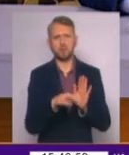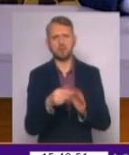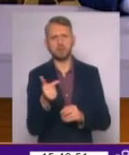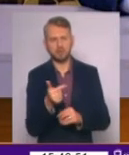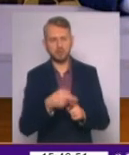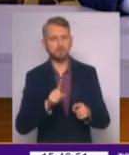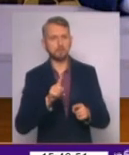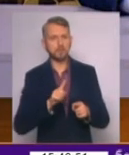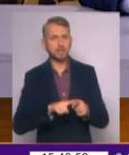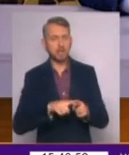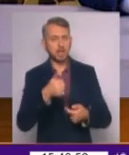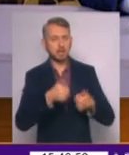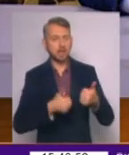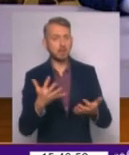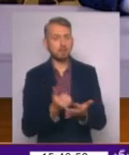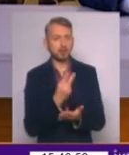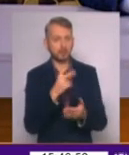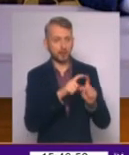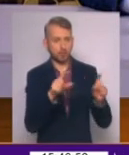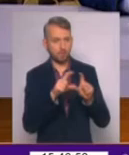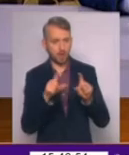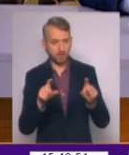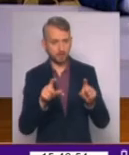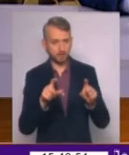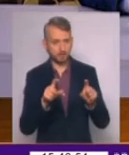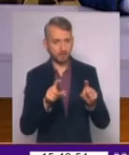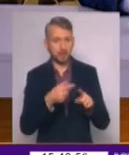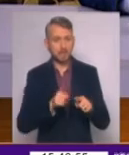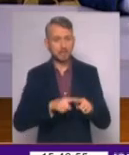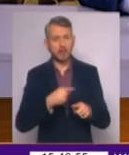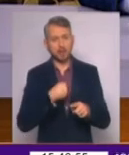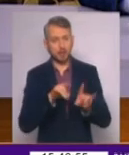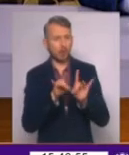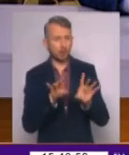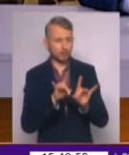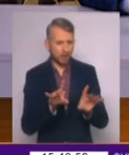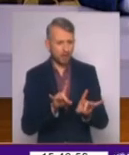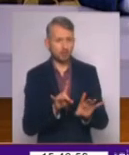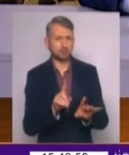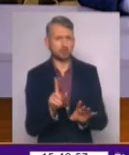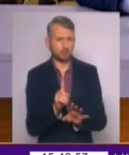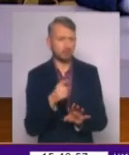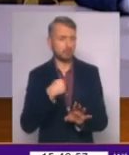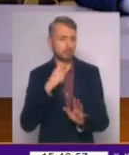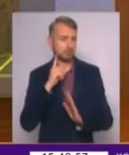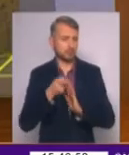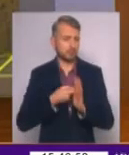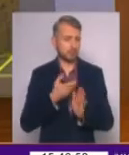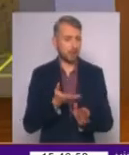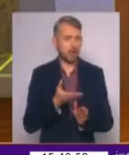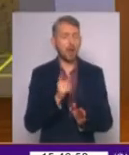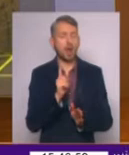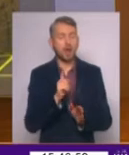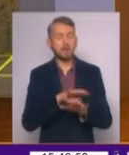Ці тендер виграли дві компанії. Ну, це я говорю те, що зі слів заявника, да. Угу. Але, в